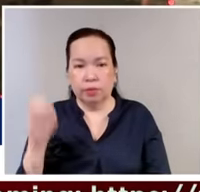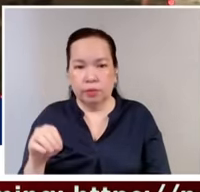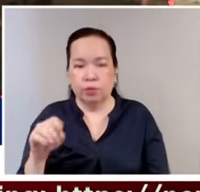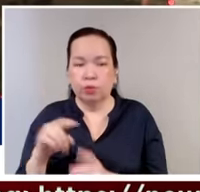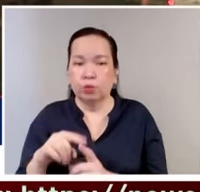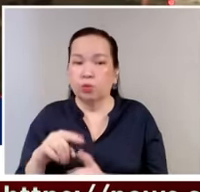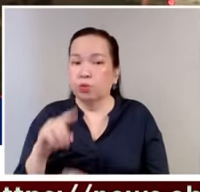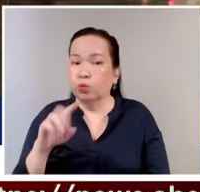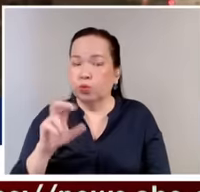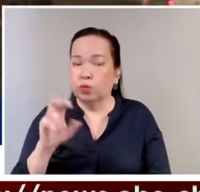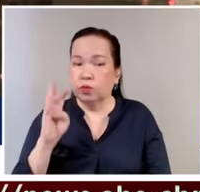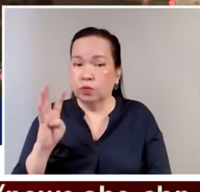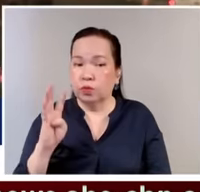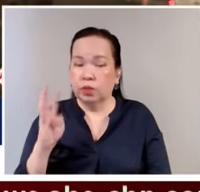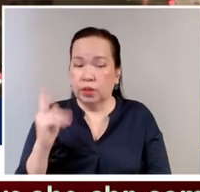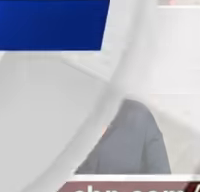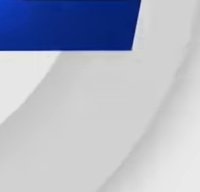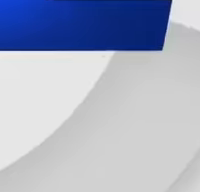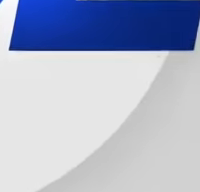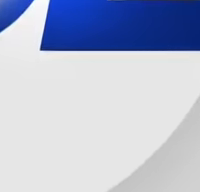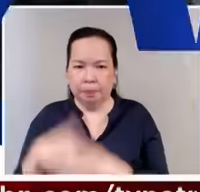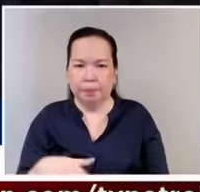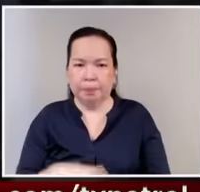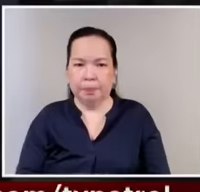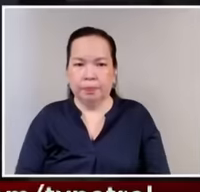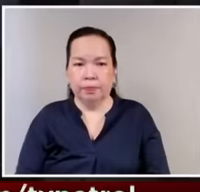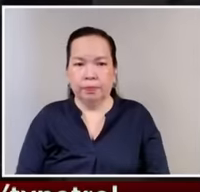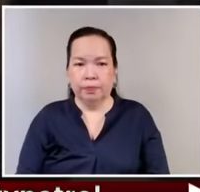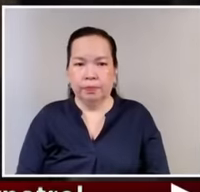340,000 ngayong gabi.